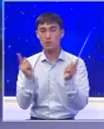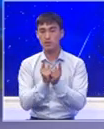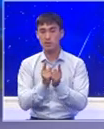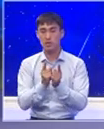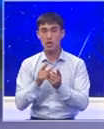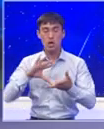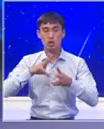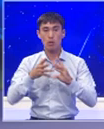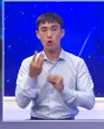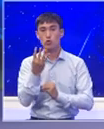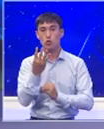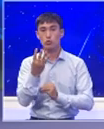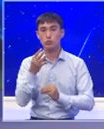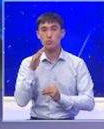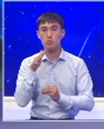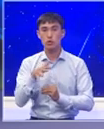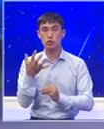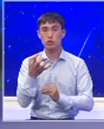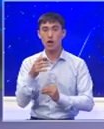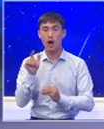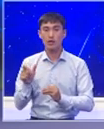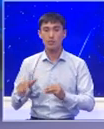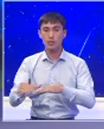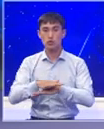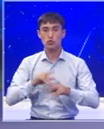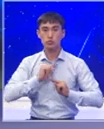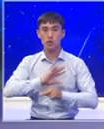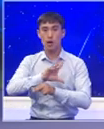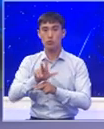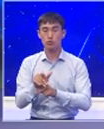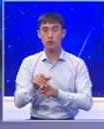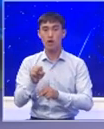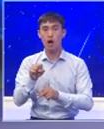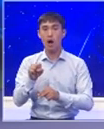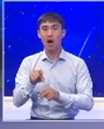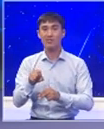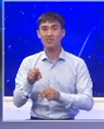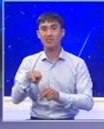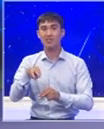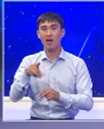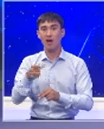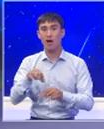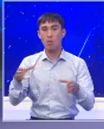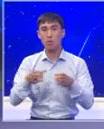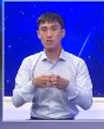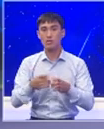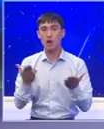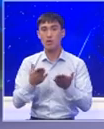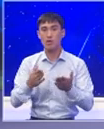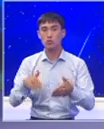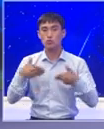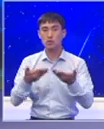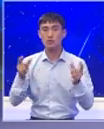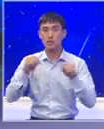кездесті. Жалпы 4,5 мың адамды жұмыспен қамтымақ болған Алтын Таға компаниясы нақты қандай ұсыныстармен келді? Тақырыпты